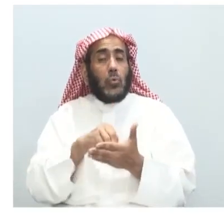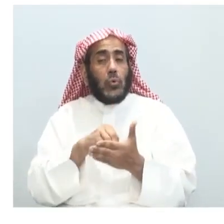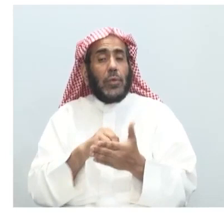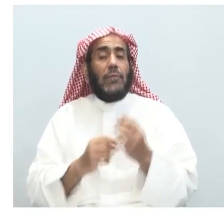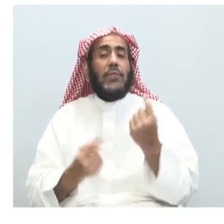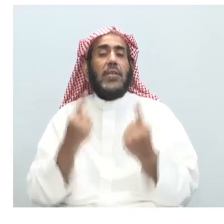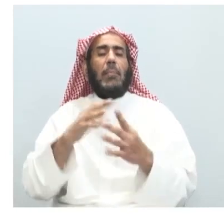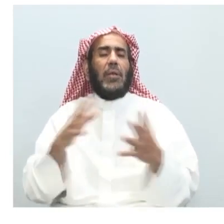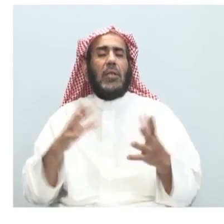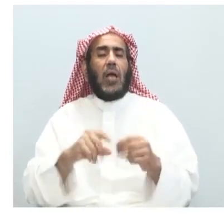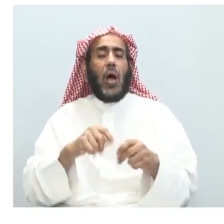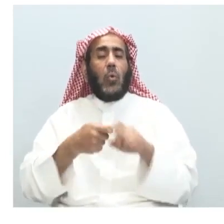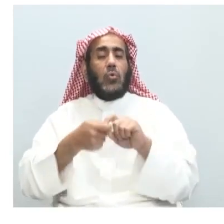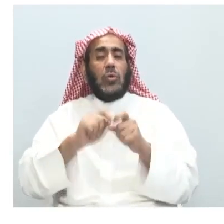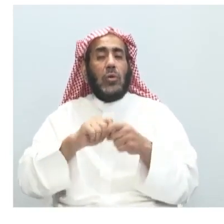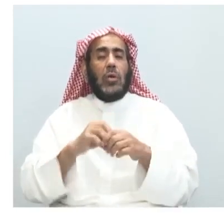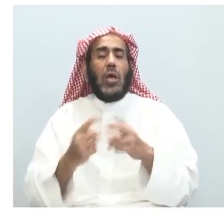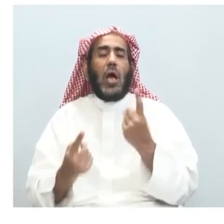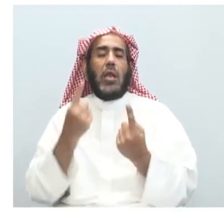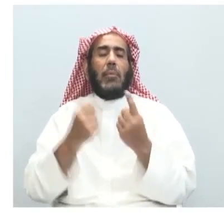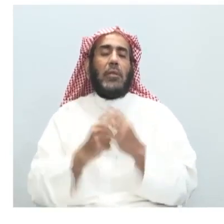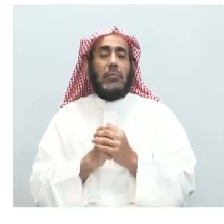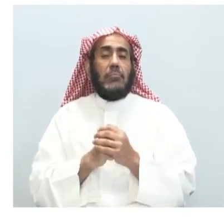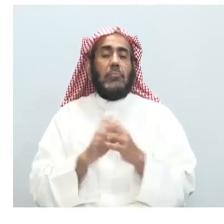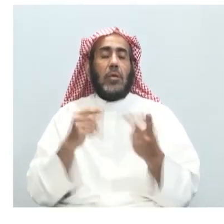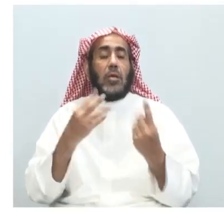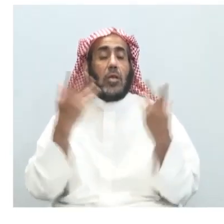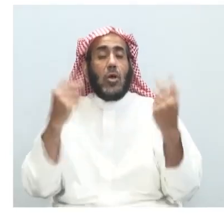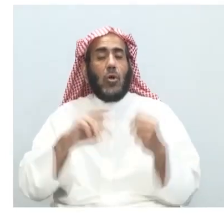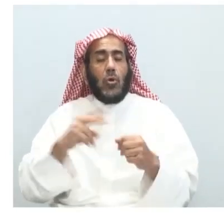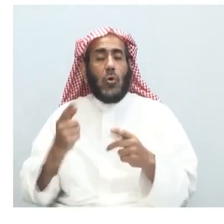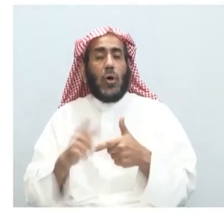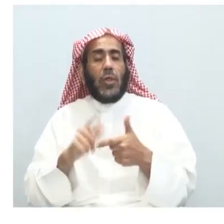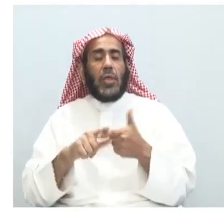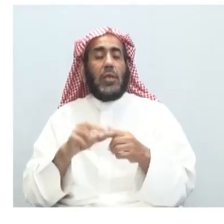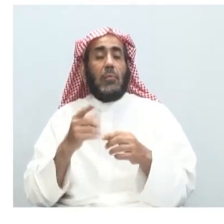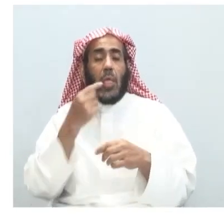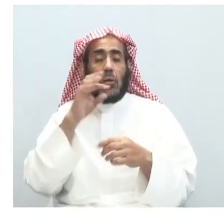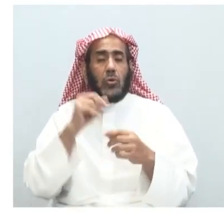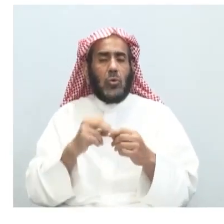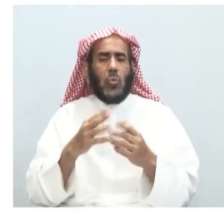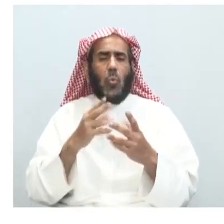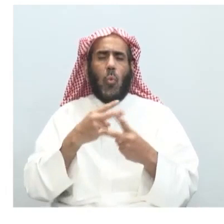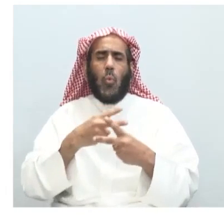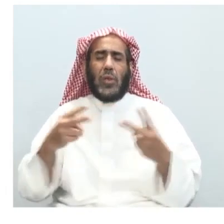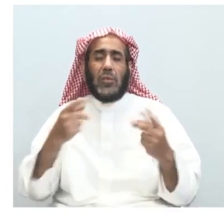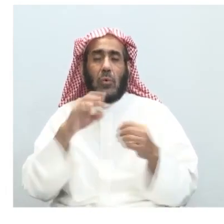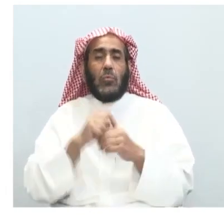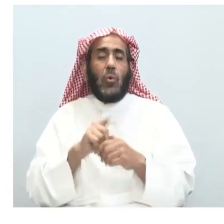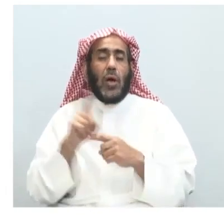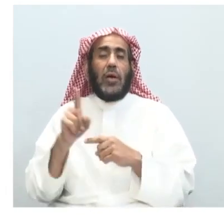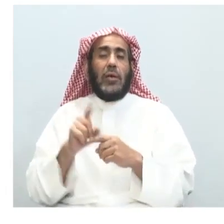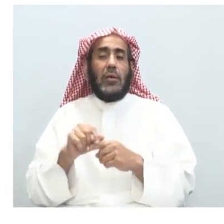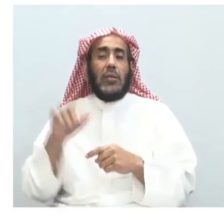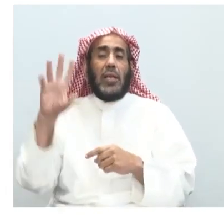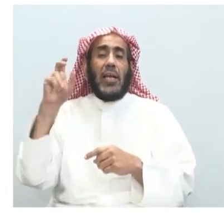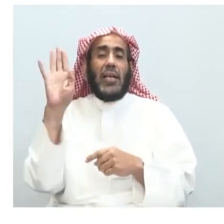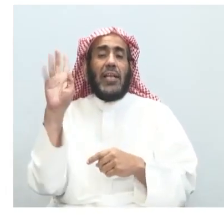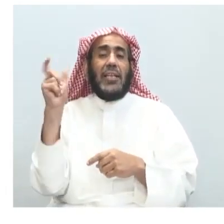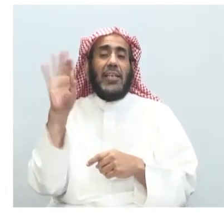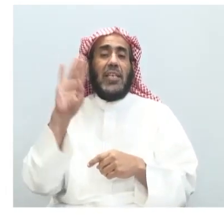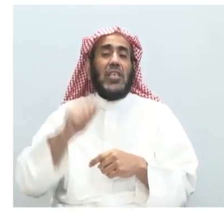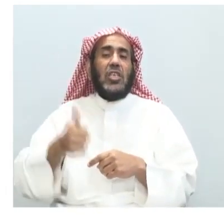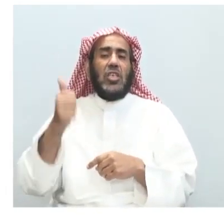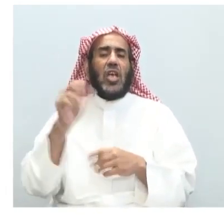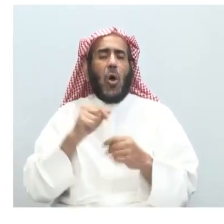النباتات او تصنعه النباتات اذا النوع الثاني من السكريات عديده التسكر هو النشاء